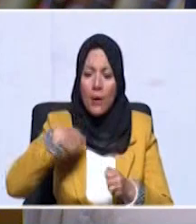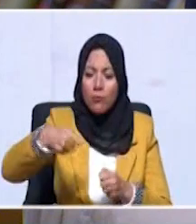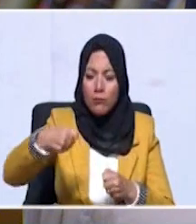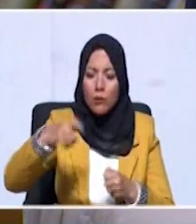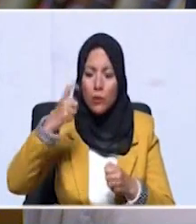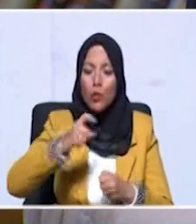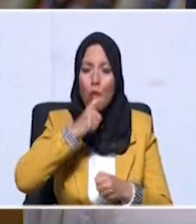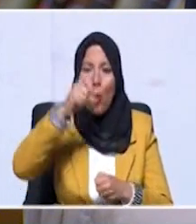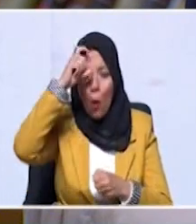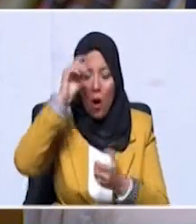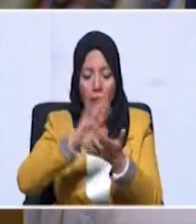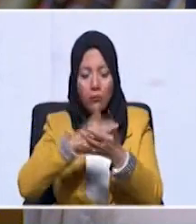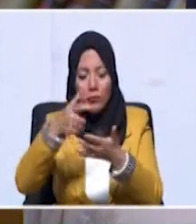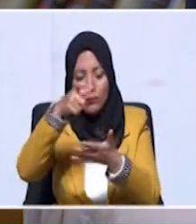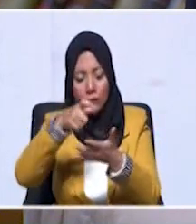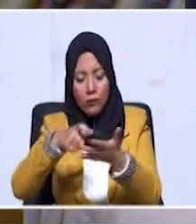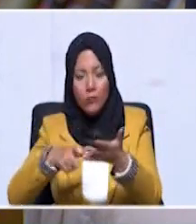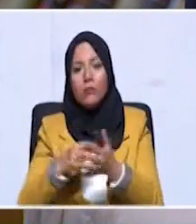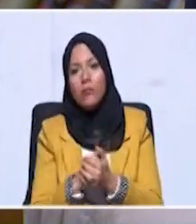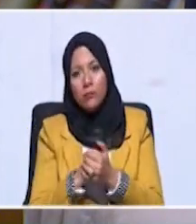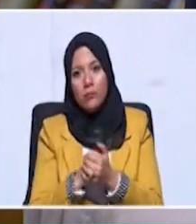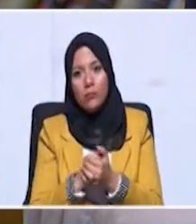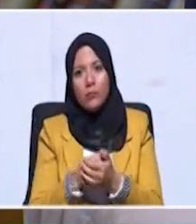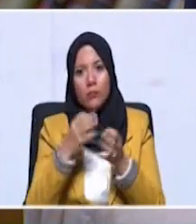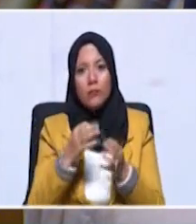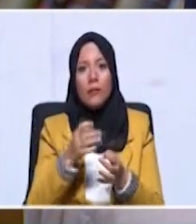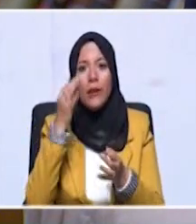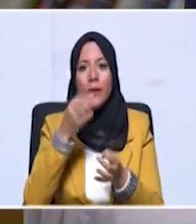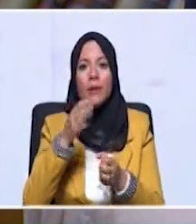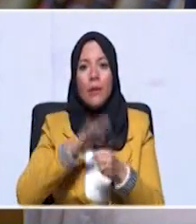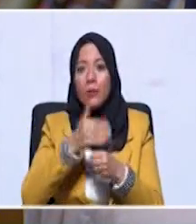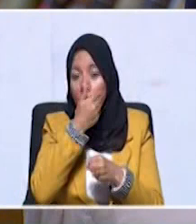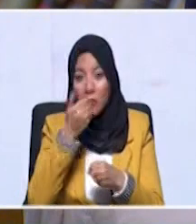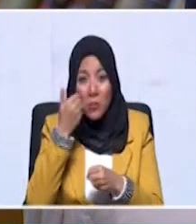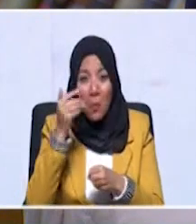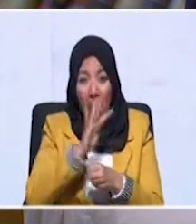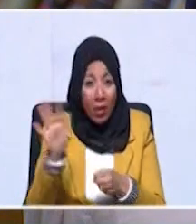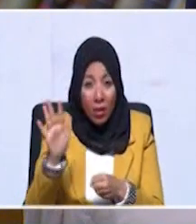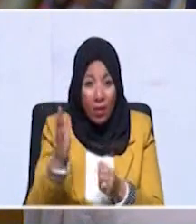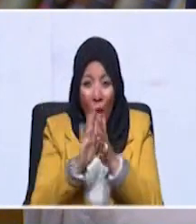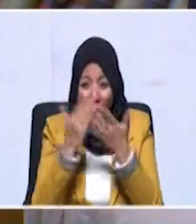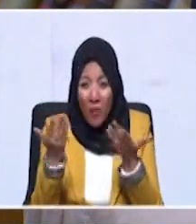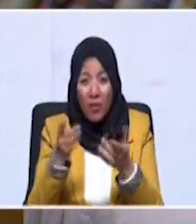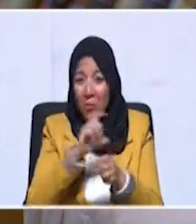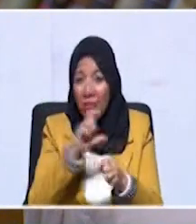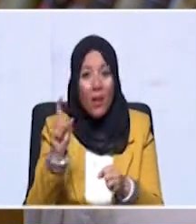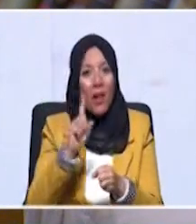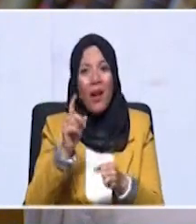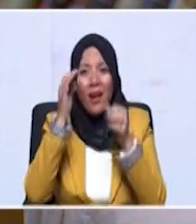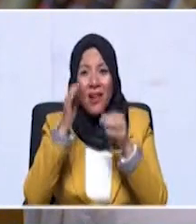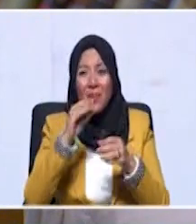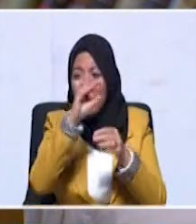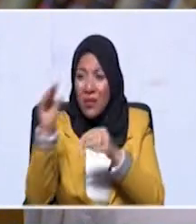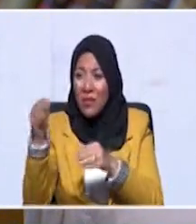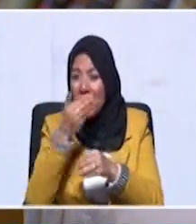المهجوره من رمضان الماضي مصيبه المصائب عند كثير من الناس ان المصاحف لا تخرج الا في